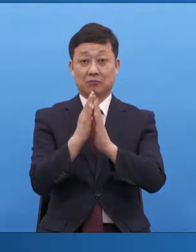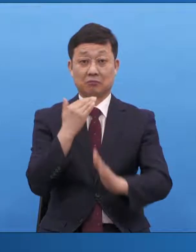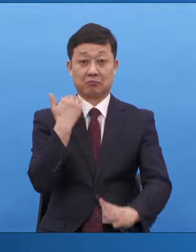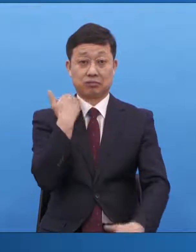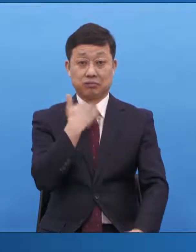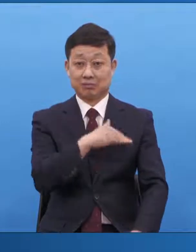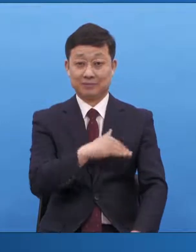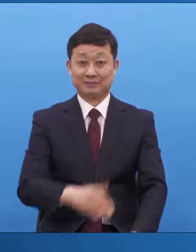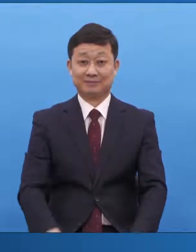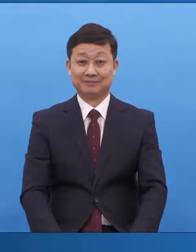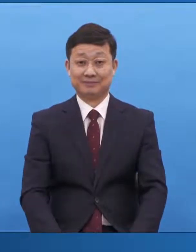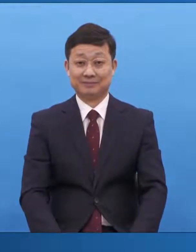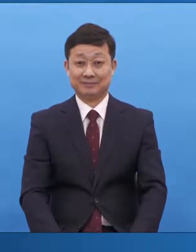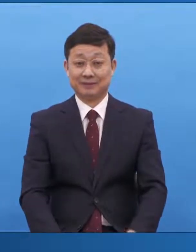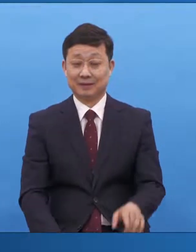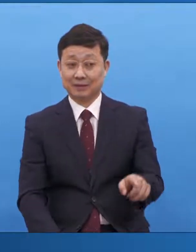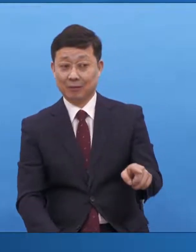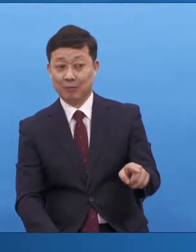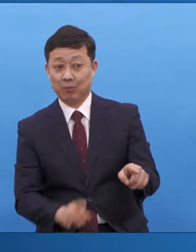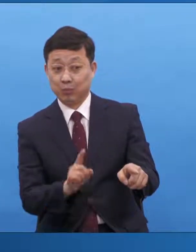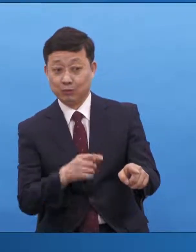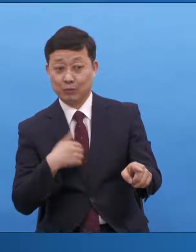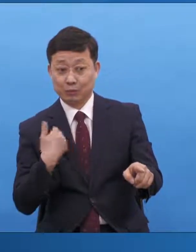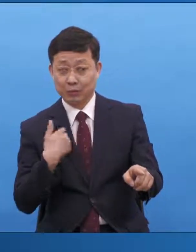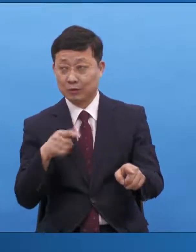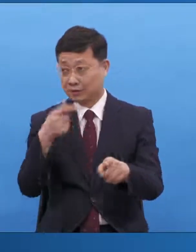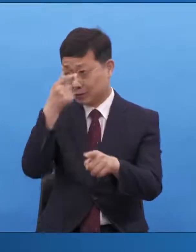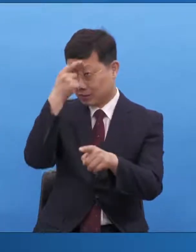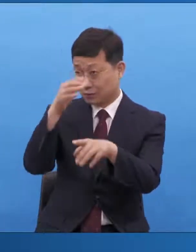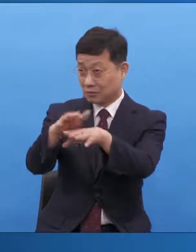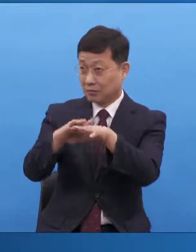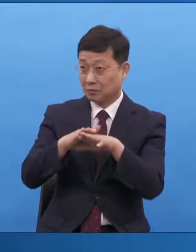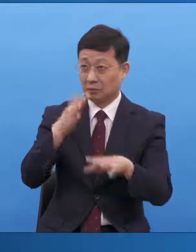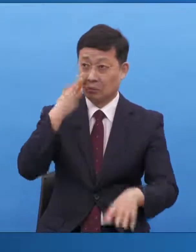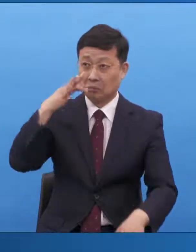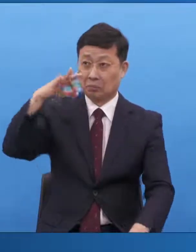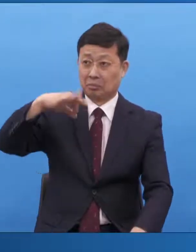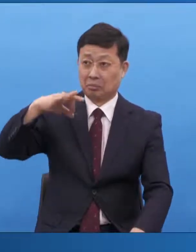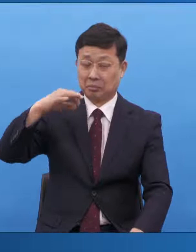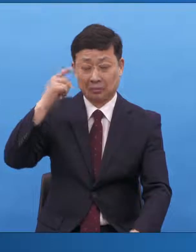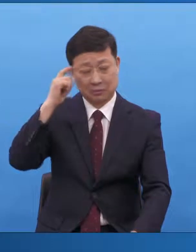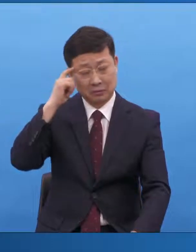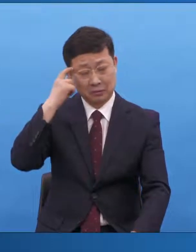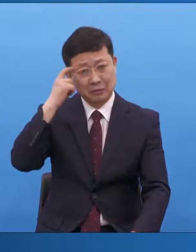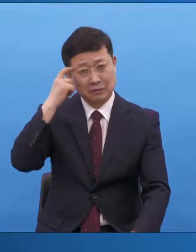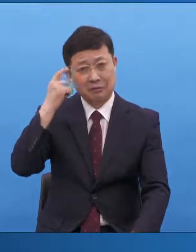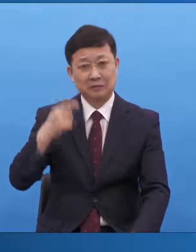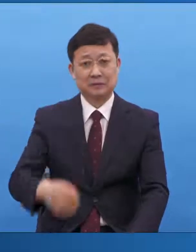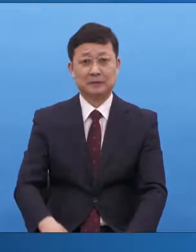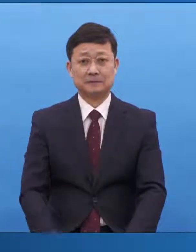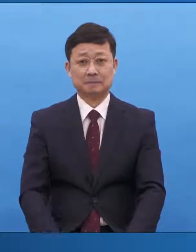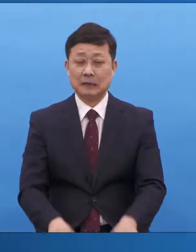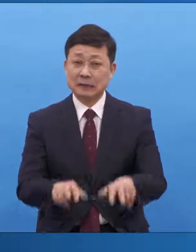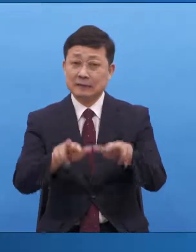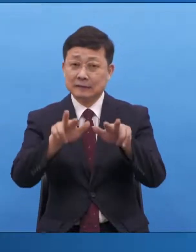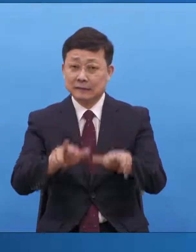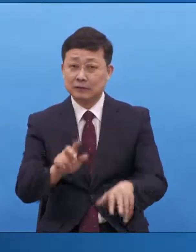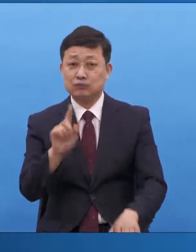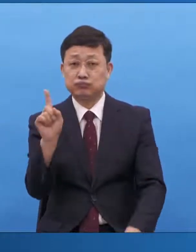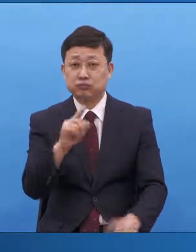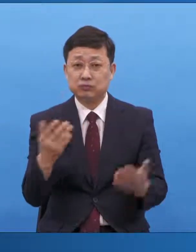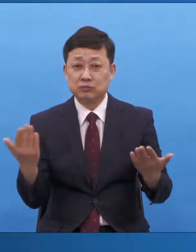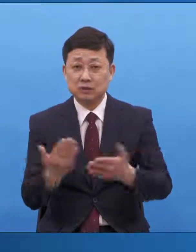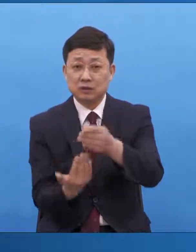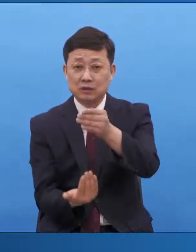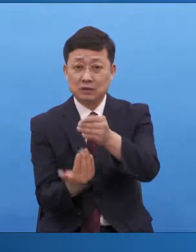또 예배도 중요하지 않게 생각됩니다. And we don't consider worship to be important. 지금 무슨 일이 나는가? What's